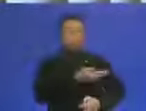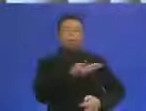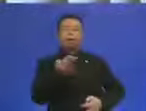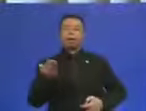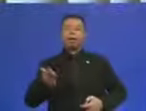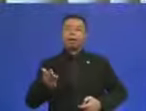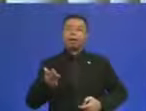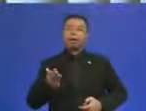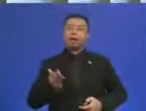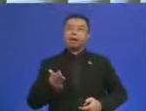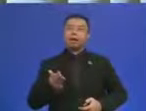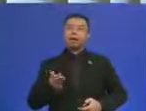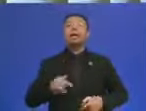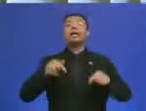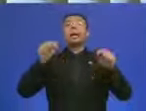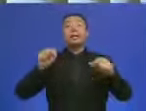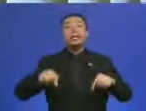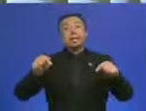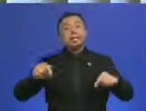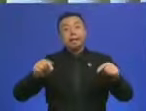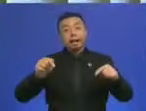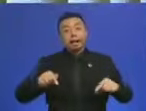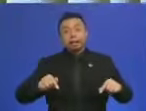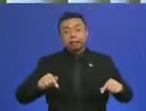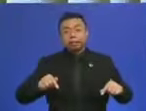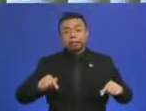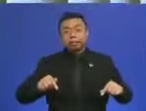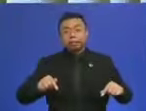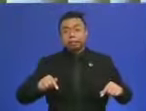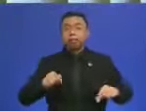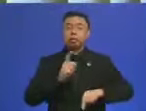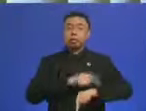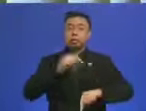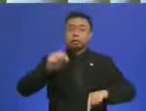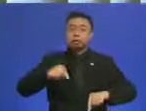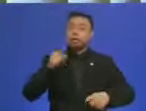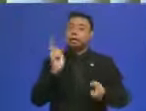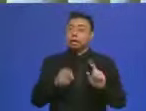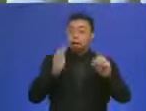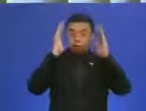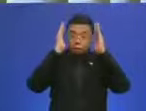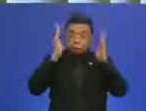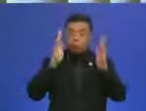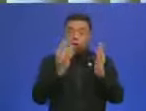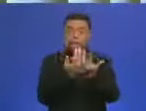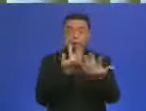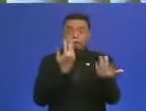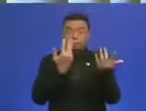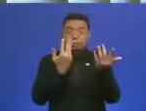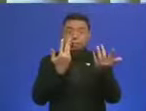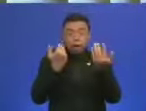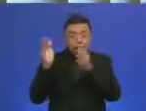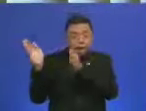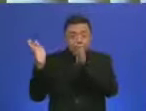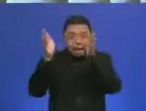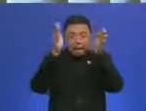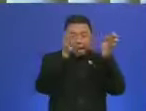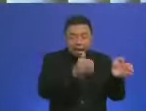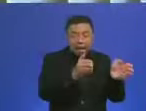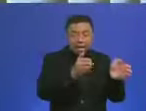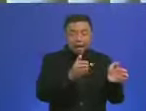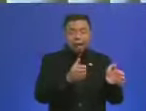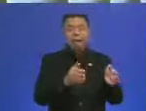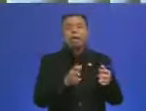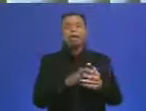Hai Nah sekarang Hai kalung fokus Jemaat diarahkan kepada